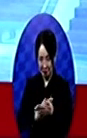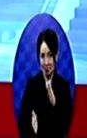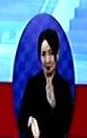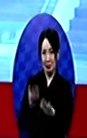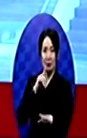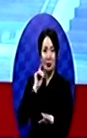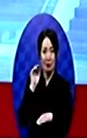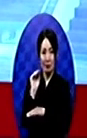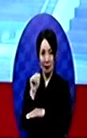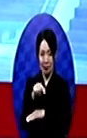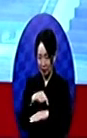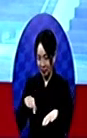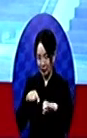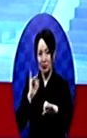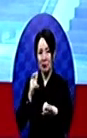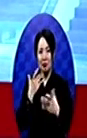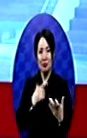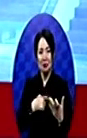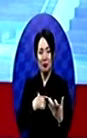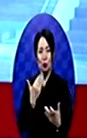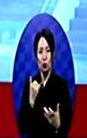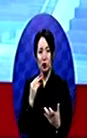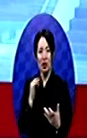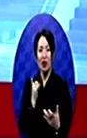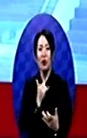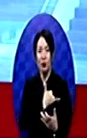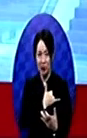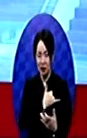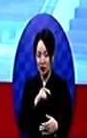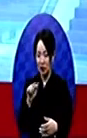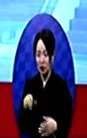энэ байгууллагыг Улсын Хурлын гишүүн учрал удирдах харуулсан байна. Мөн холбооны зарим дүрмийг